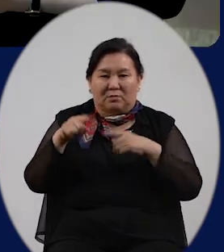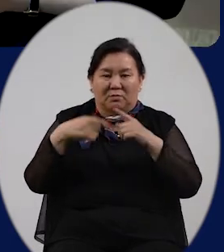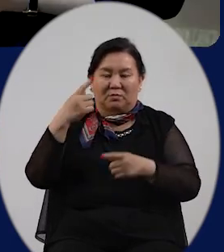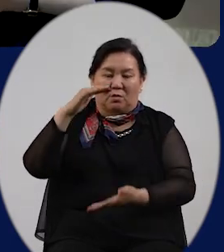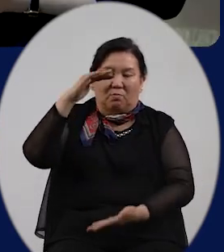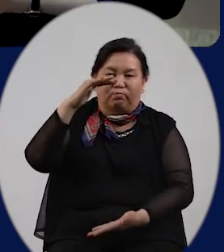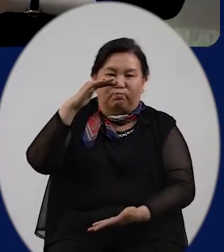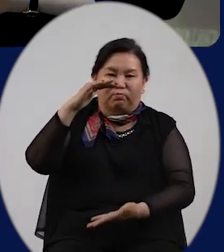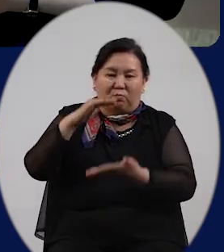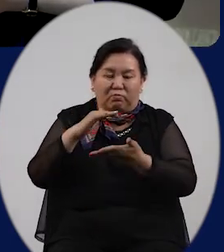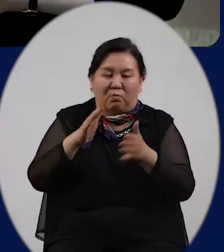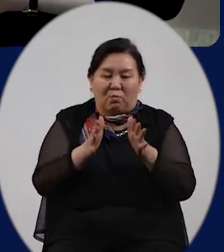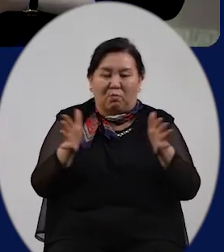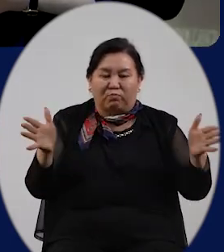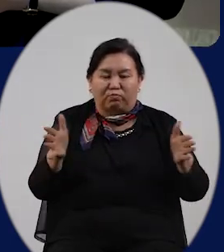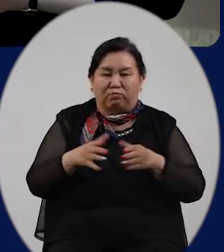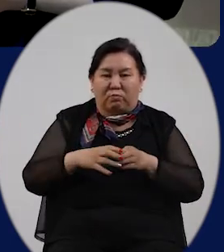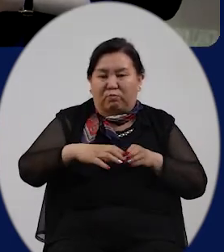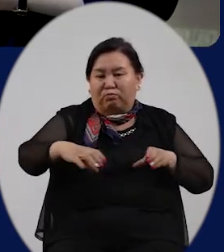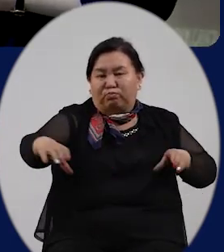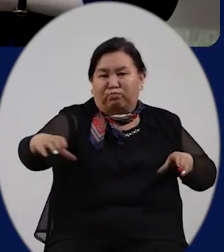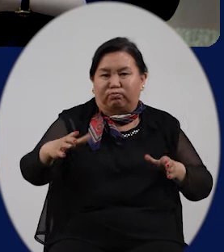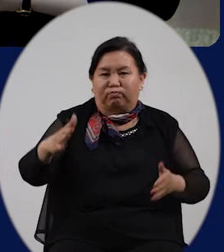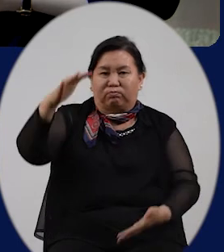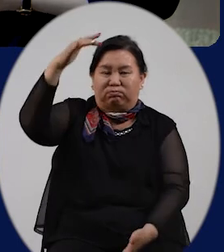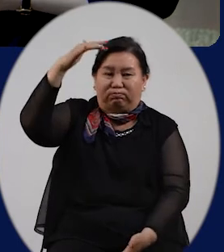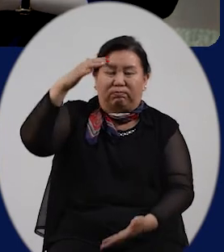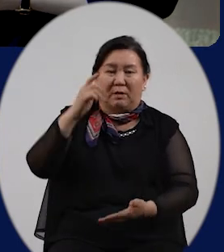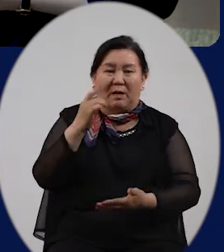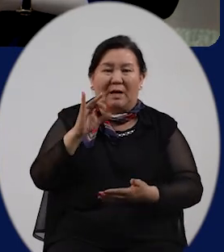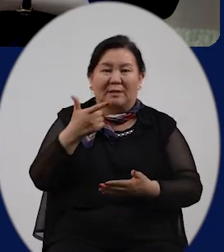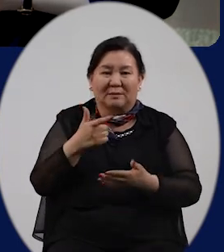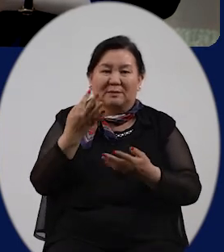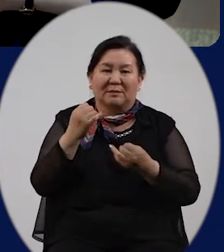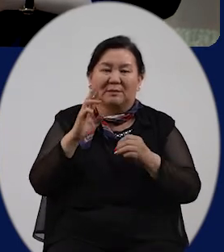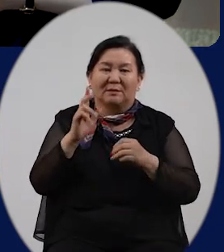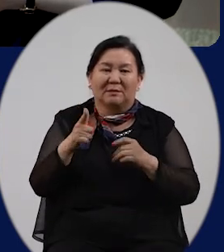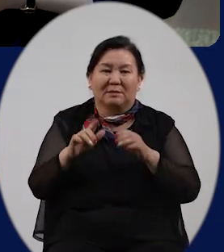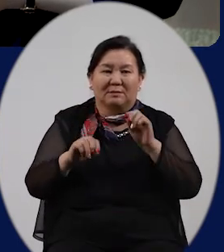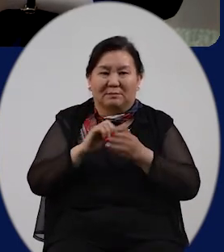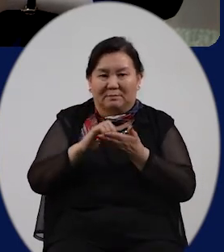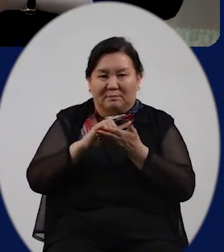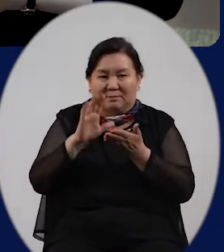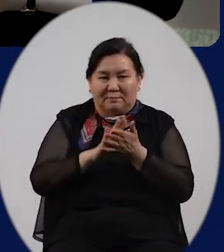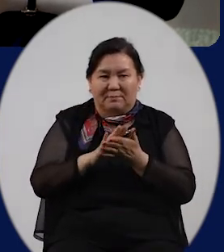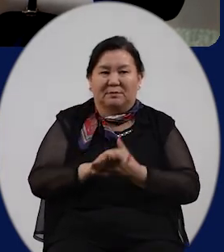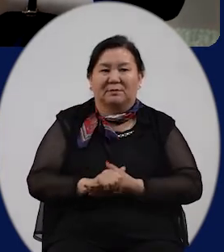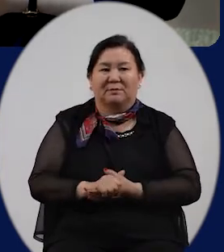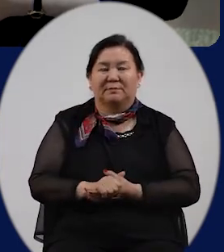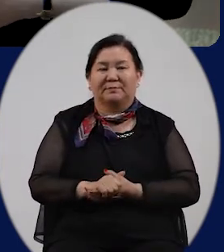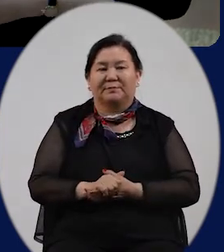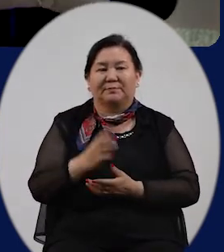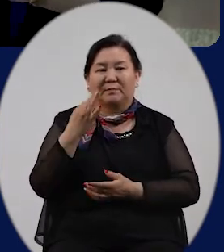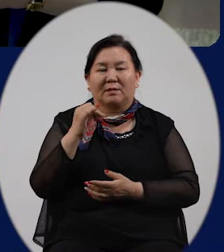өргөн урт зэрэг өөрөөр хэлэх юм бол хэмжээ сүүдийг бол энэ дээр оруулж өгнө. Хідэн килограмм бараа бүтээгдэхүүн байна вэ зэрэг хэмжээ сүүдийг энэ дээр оруулж